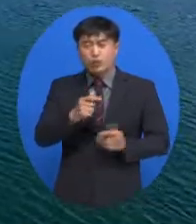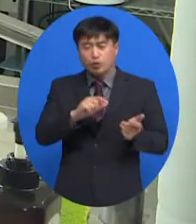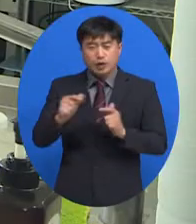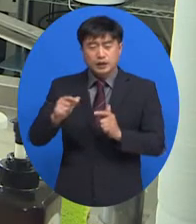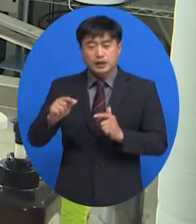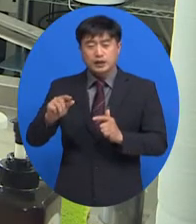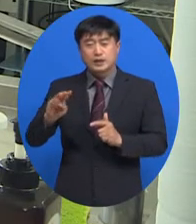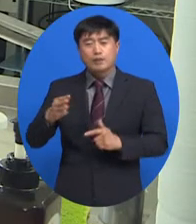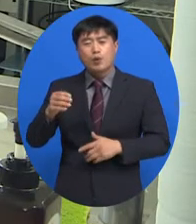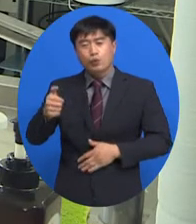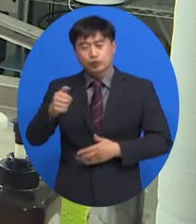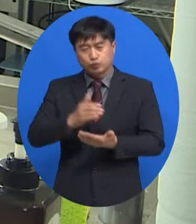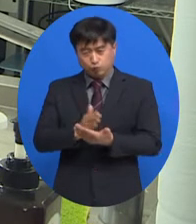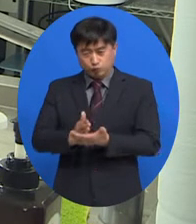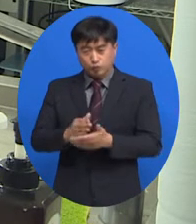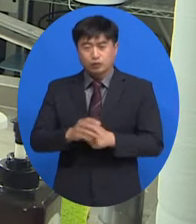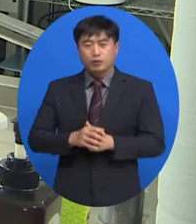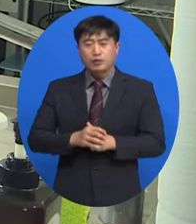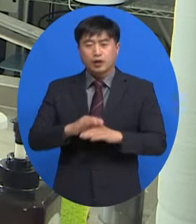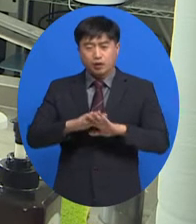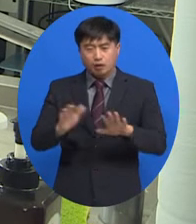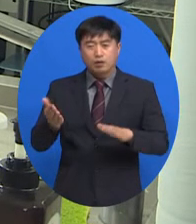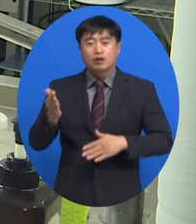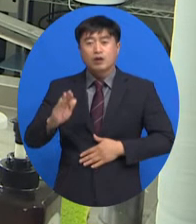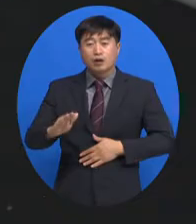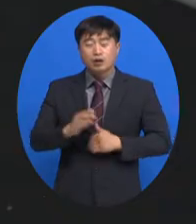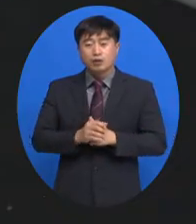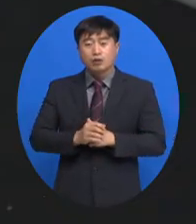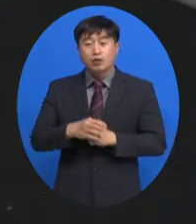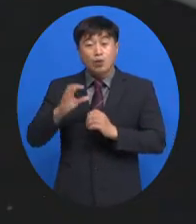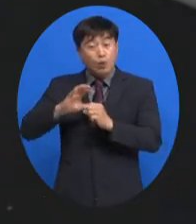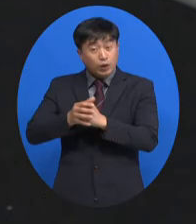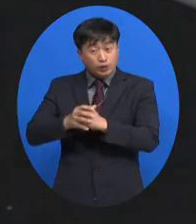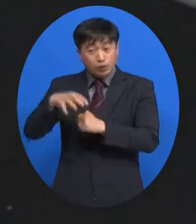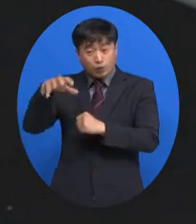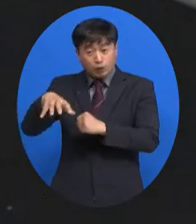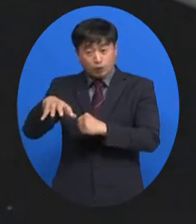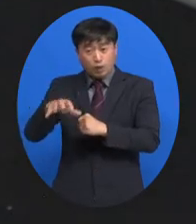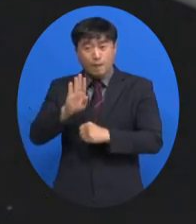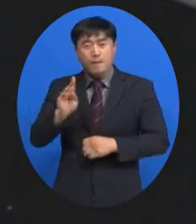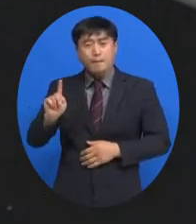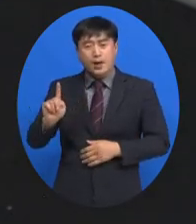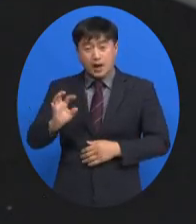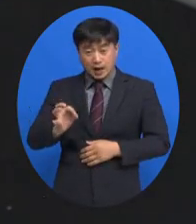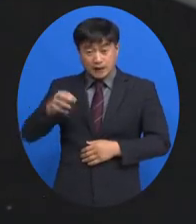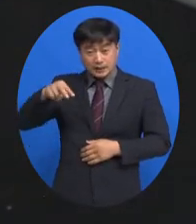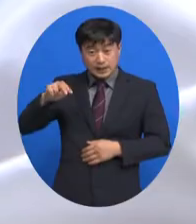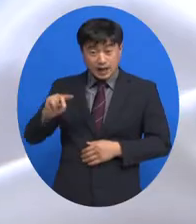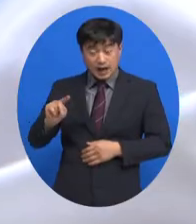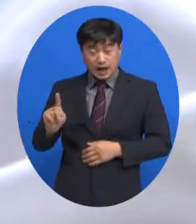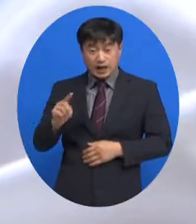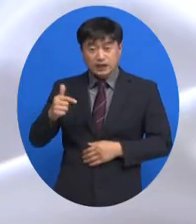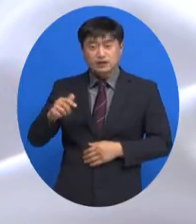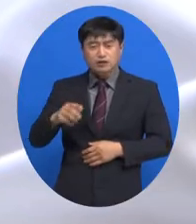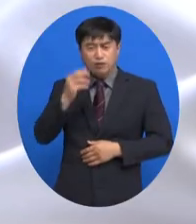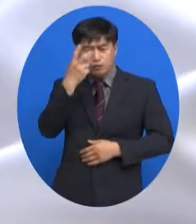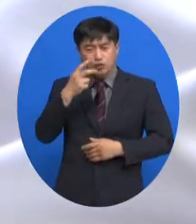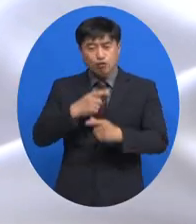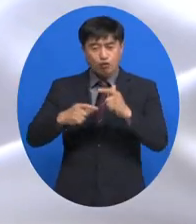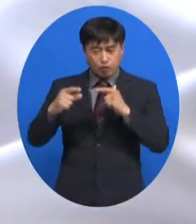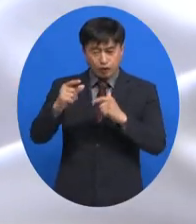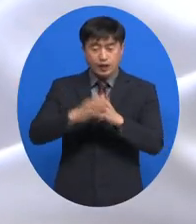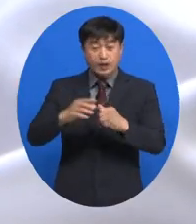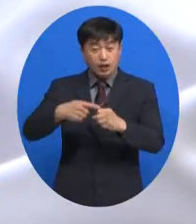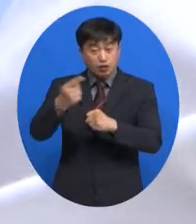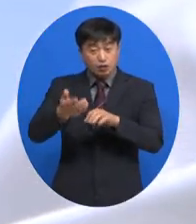처리합니다. 올 하반기부터는 화성 방조제와 풍도 인근의 해수 방사능 검사도 추가로 실시하고 있습니다.